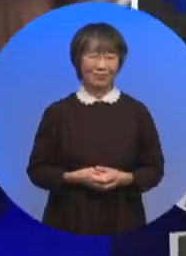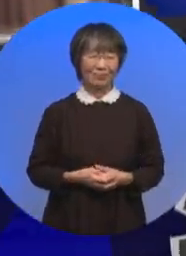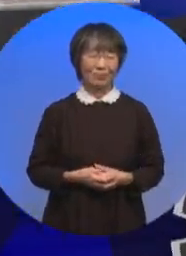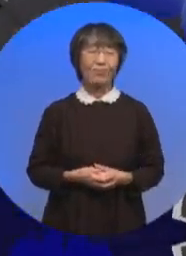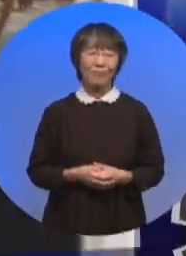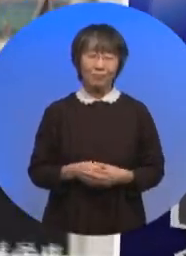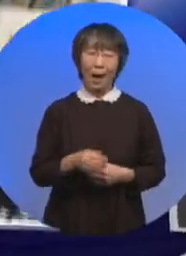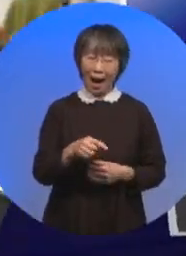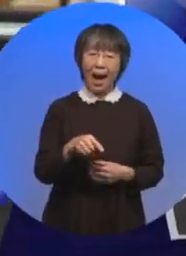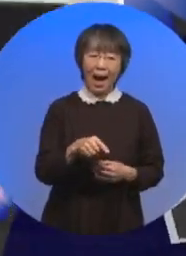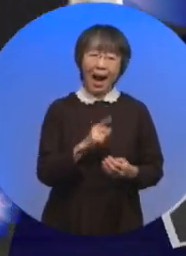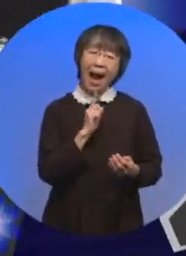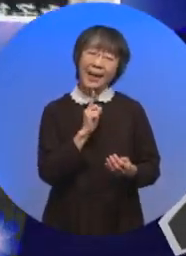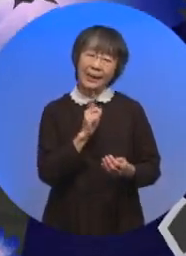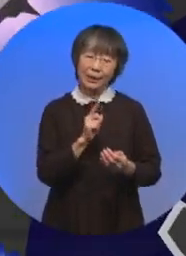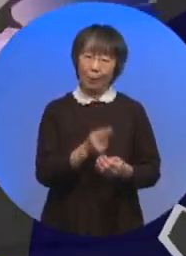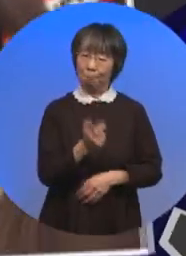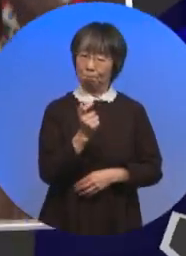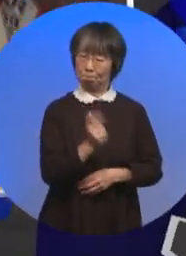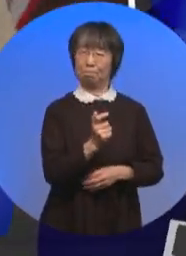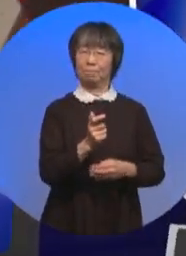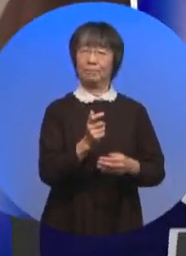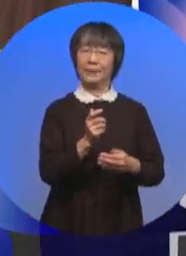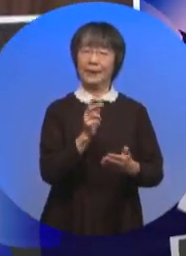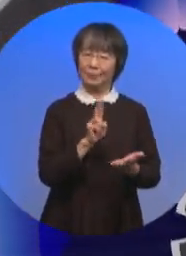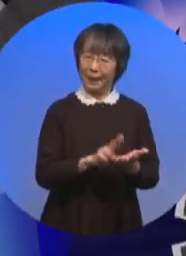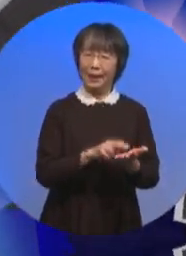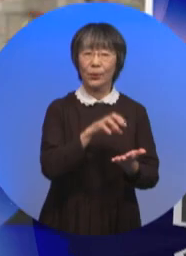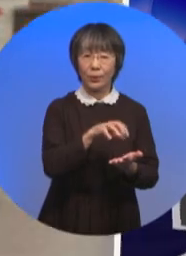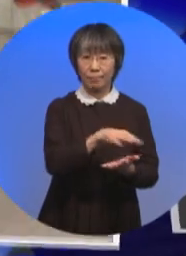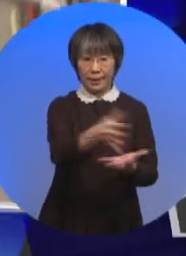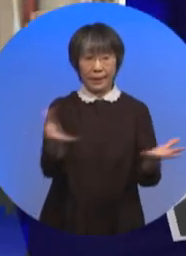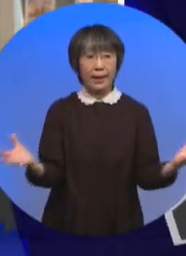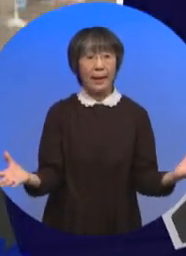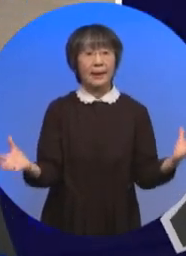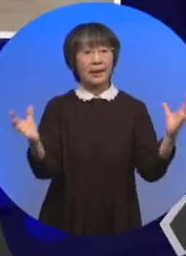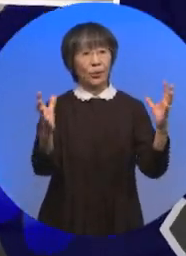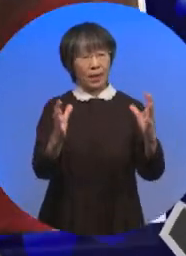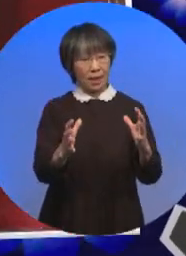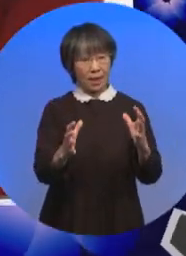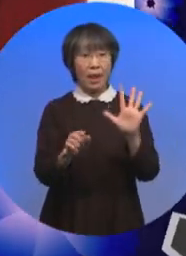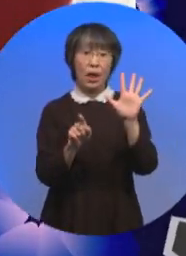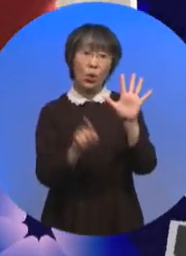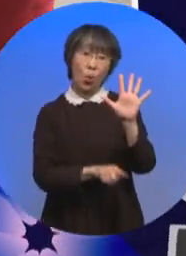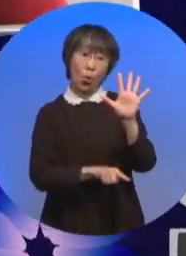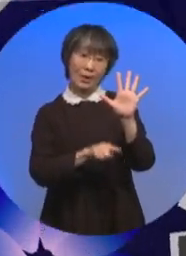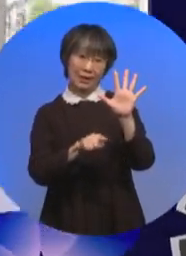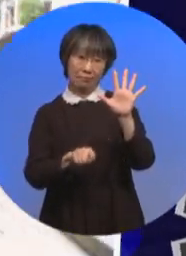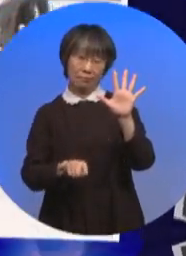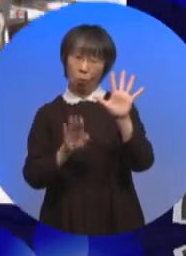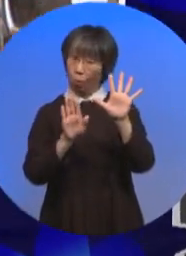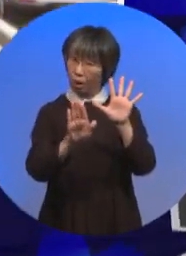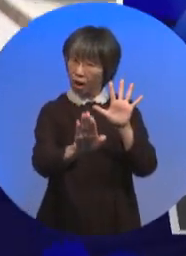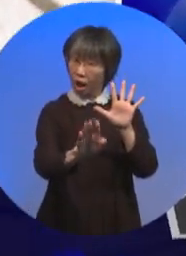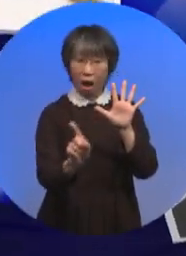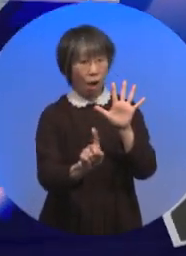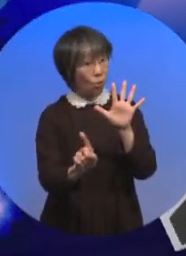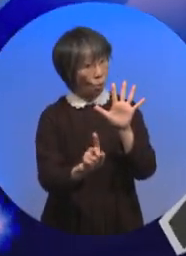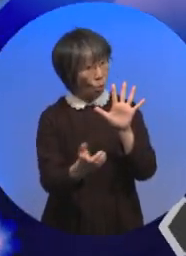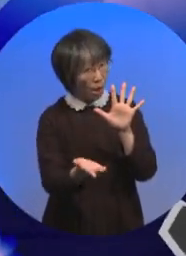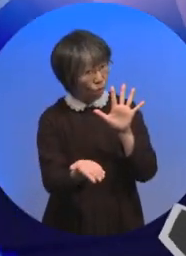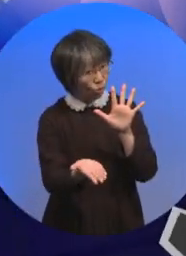ネタもバッチリ決まったところで、副島隊員も合流。これでメンバーは5人に。ほんま一体どうなんの。